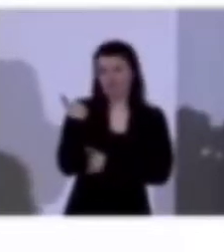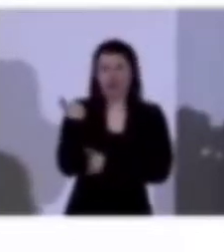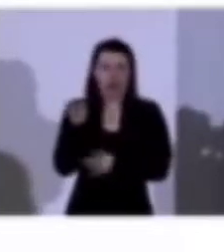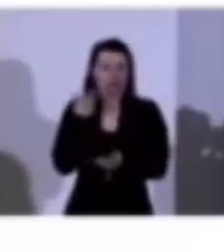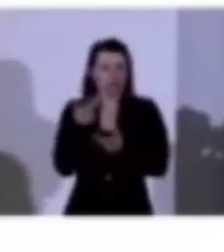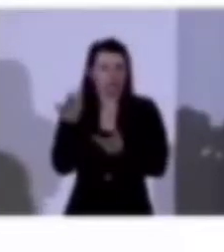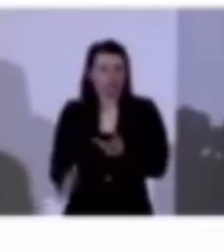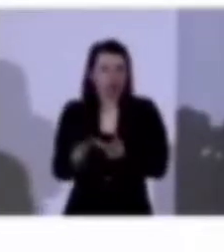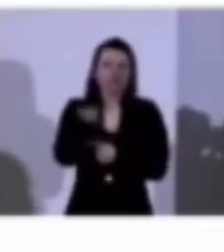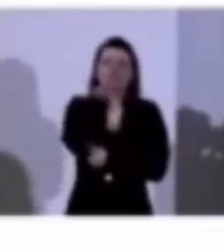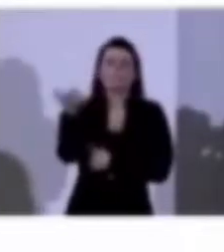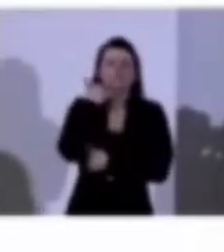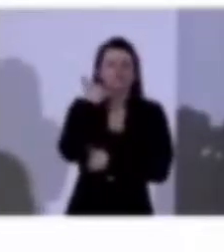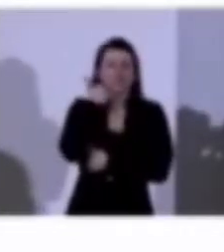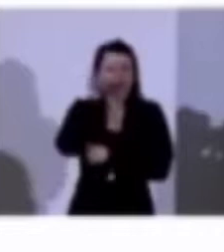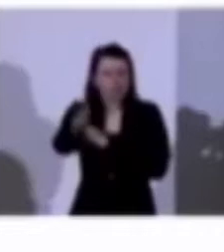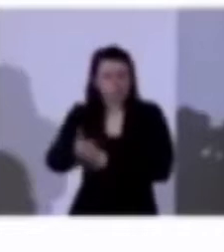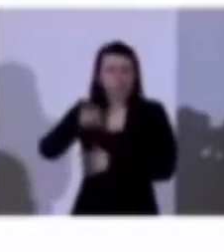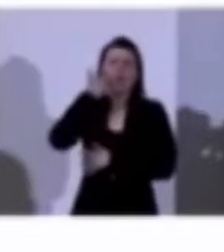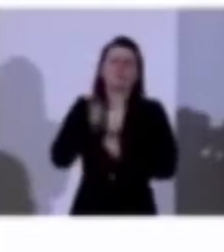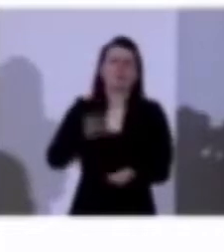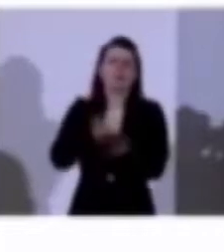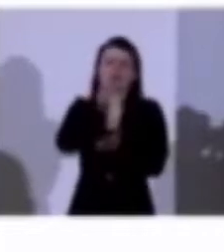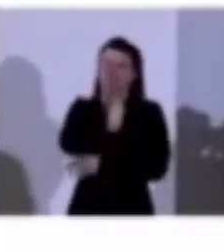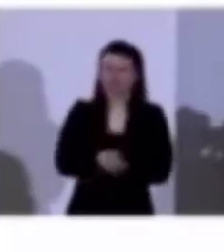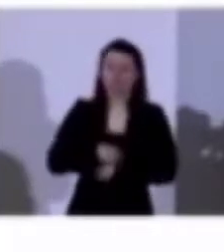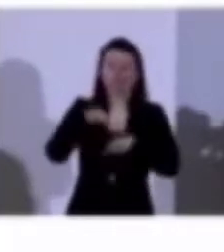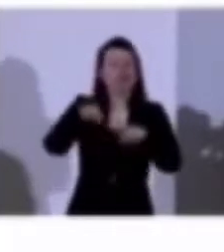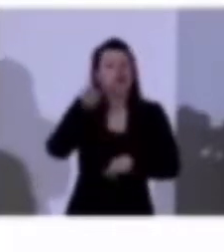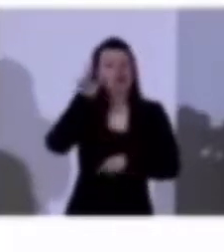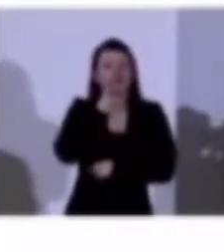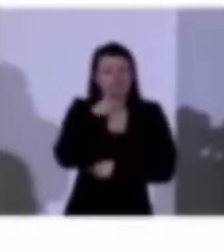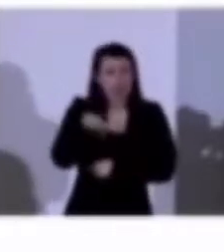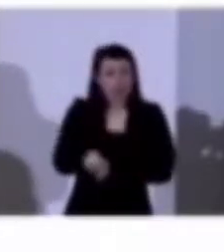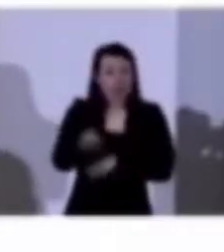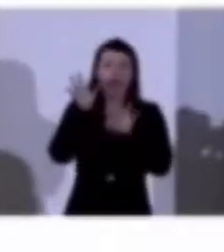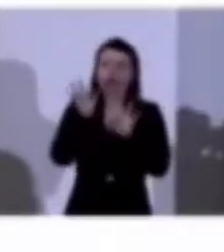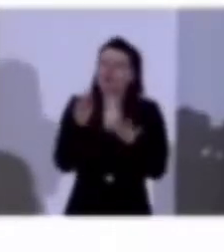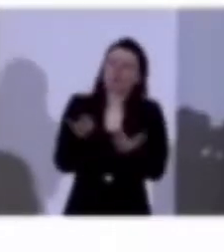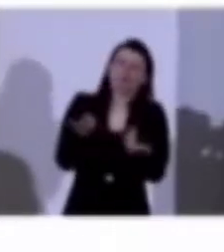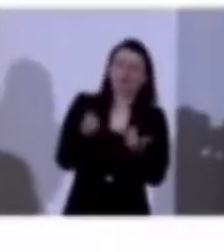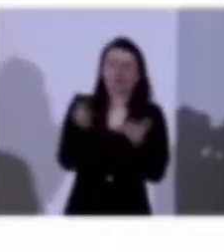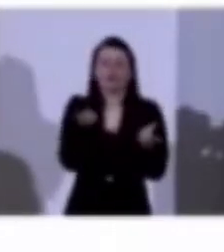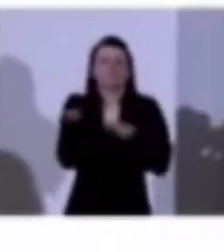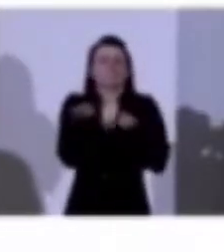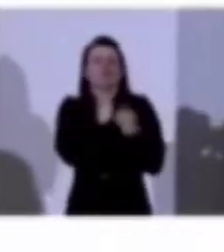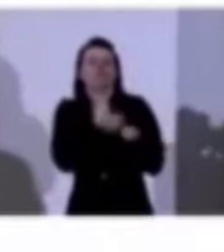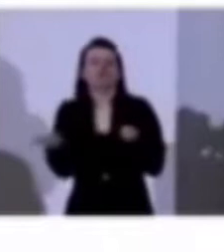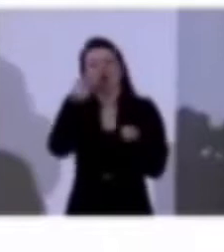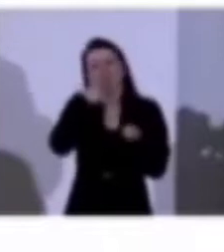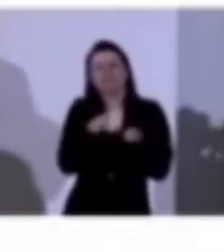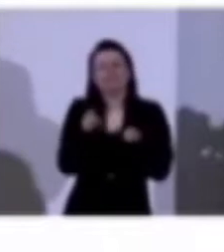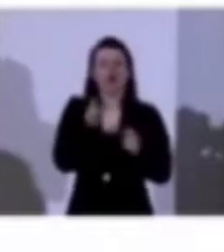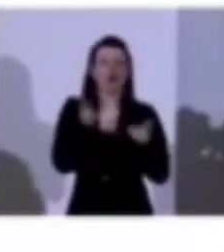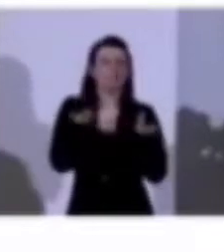tramite un numero di telefono si potrà prenotare direttamente oggi presente nella dedicato solamente a contenuti informativi da domani si potrà